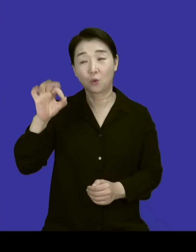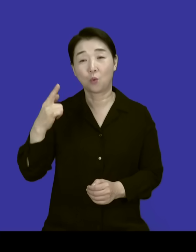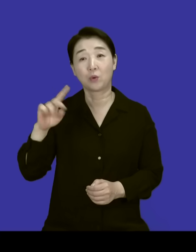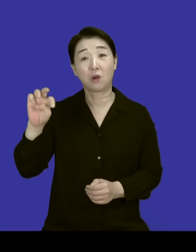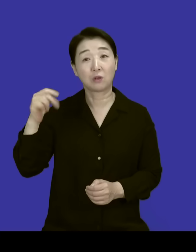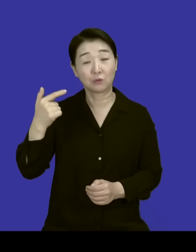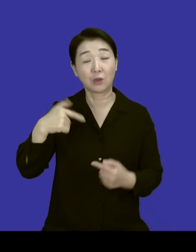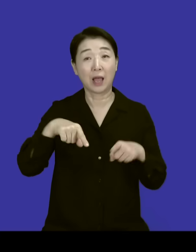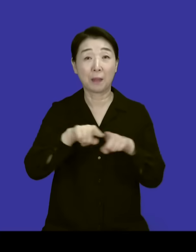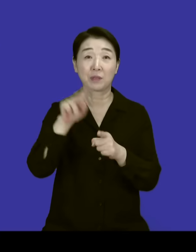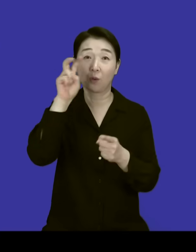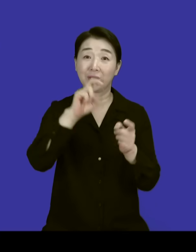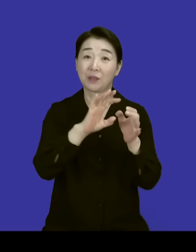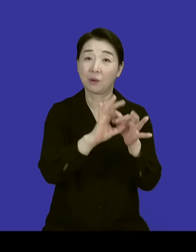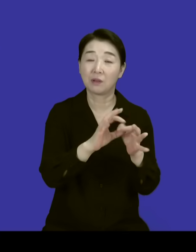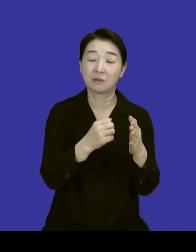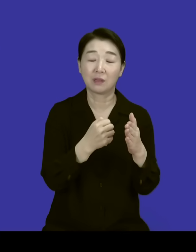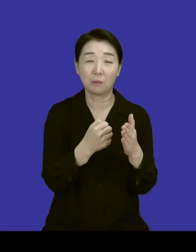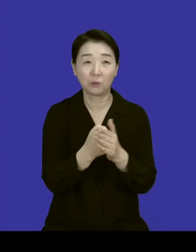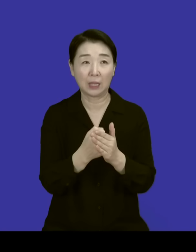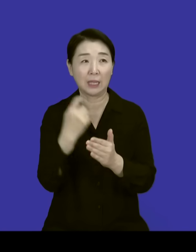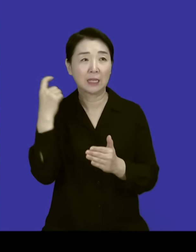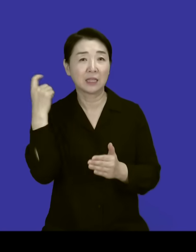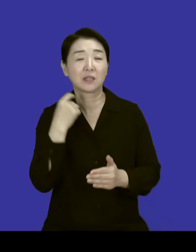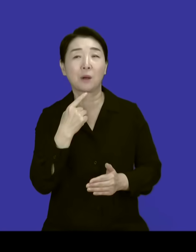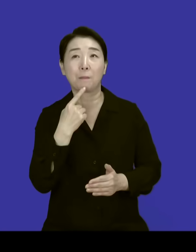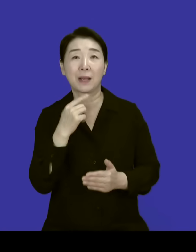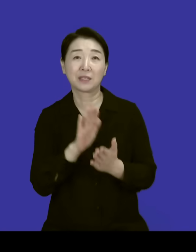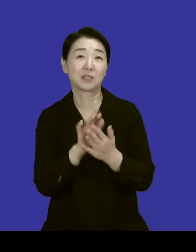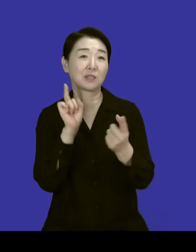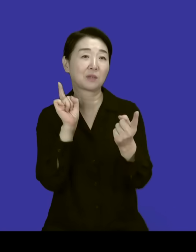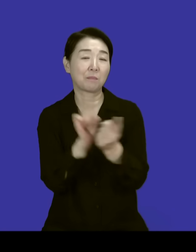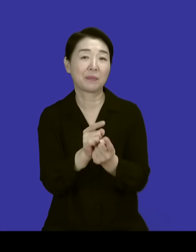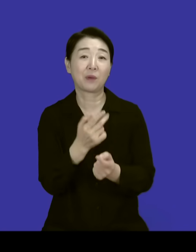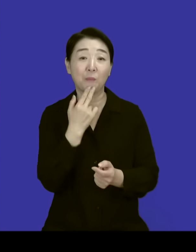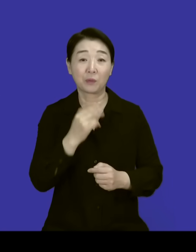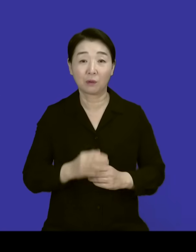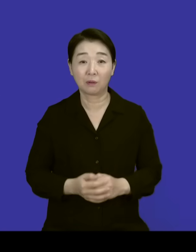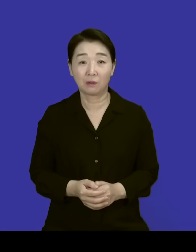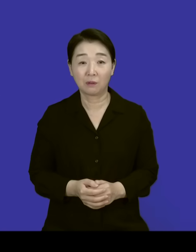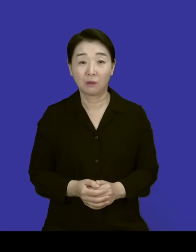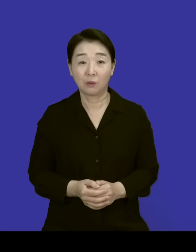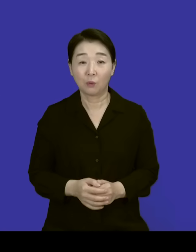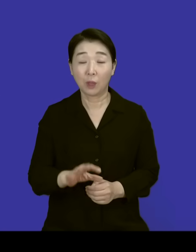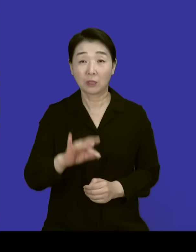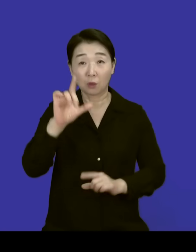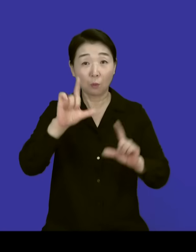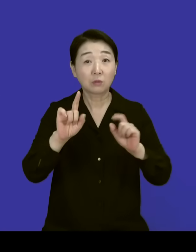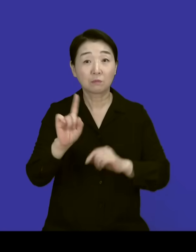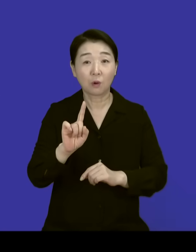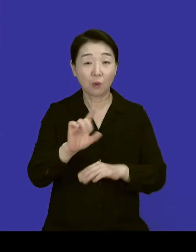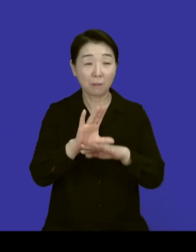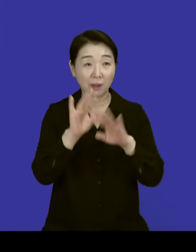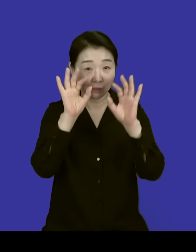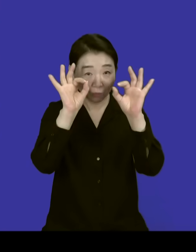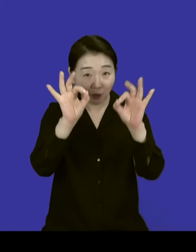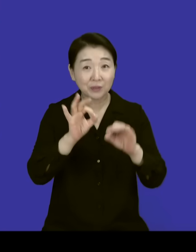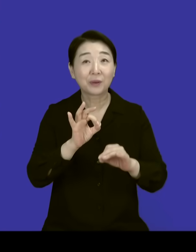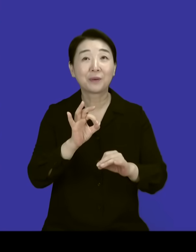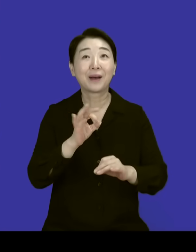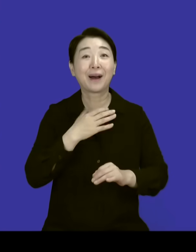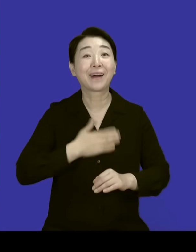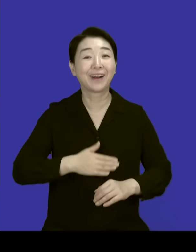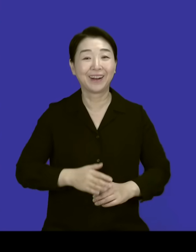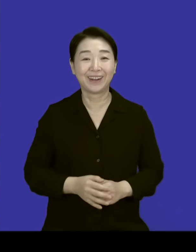전해 듣고 네네네. 직접 뵌 적이 없네요. 네, 맞아요. 첫인상 서로 어떠신지 한번. 뭐 서로 인사는 알고 있죠. 저 네네. 방송을 통해서 뵀으니까.